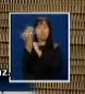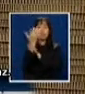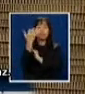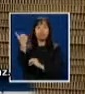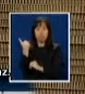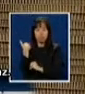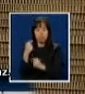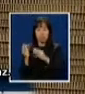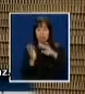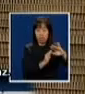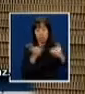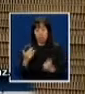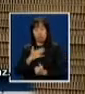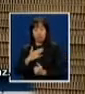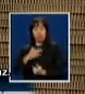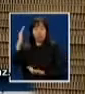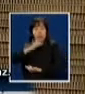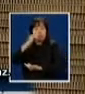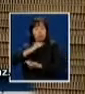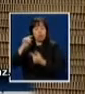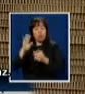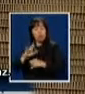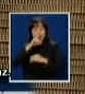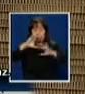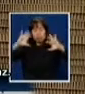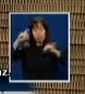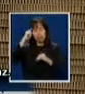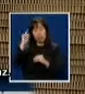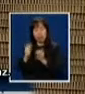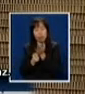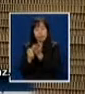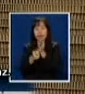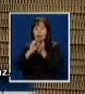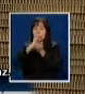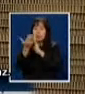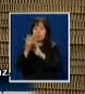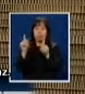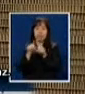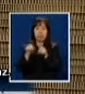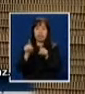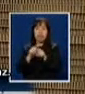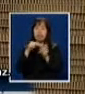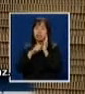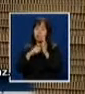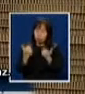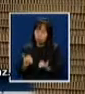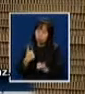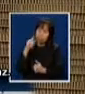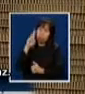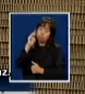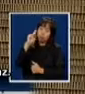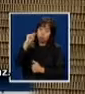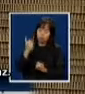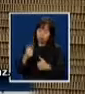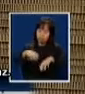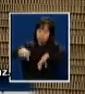ส่วนของสื่อของรัฐเองนะครับก็ต้องมีการดำเนินการที่จะมีการเปลี่ยนแปลงปรับปรุงปฏิรูปเช่นเดียวกันนะครับซึ่งขณะนี้ท่านรัฐมนตรีก็กำลัง